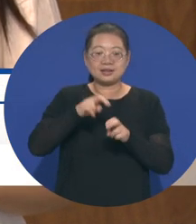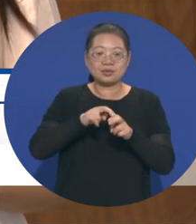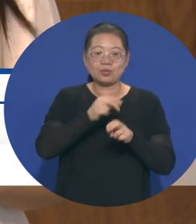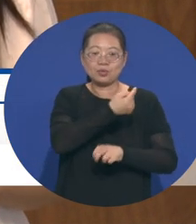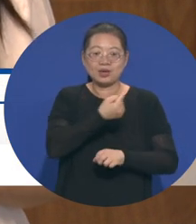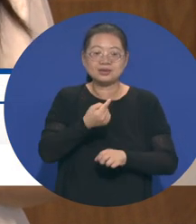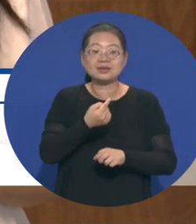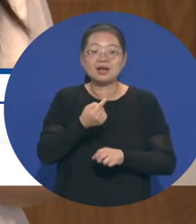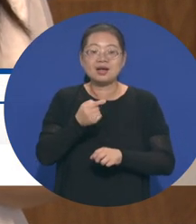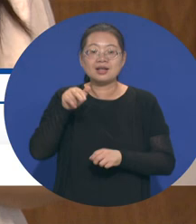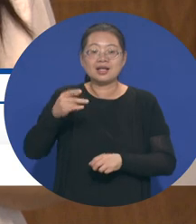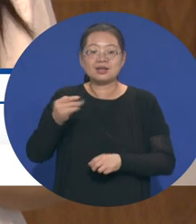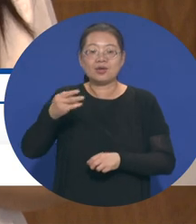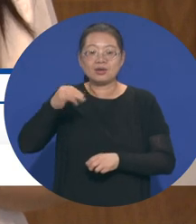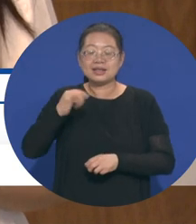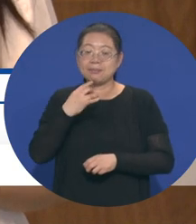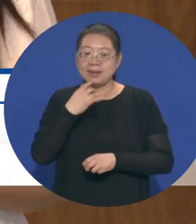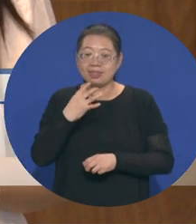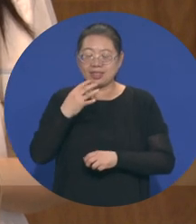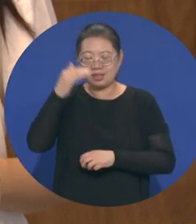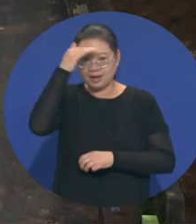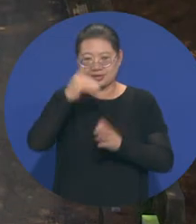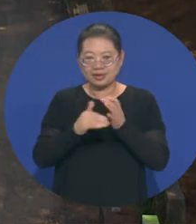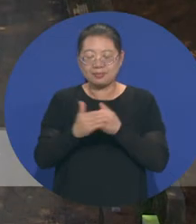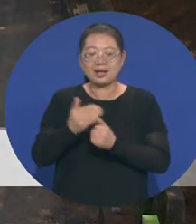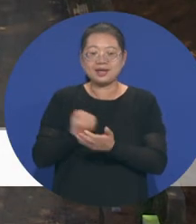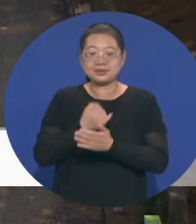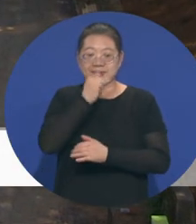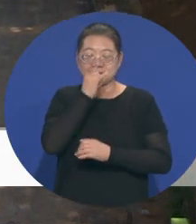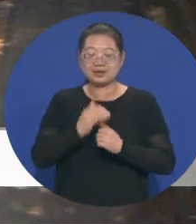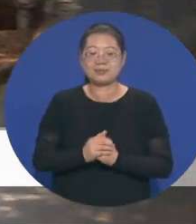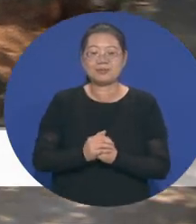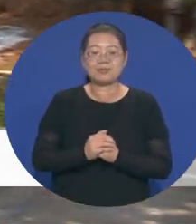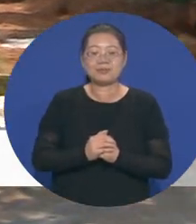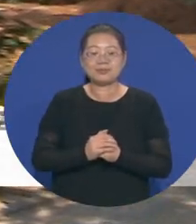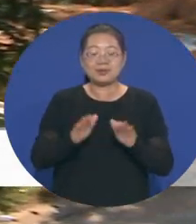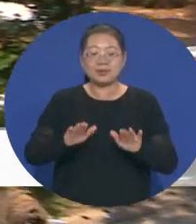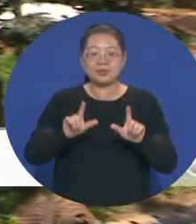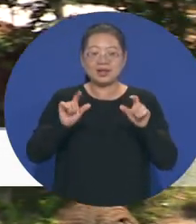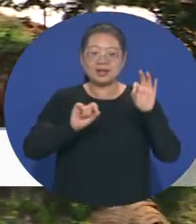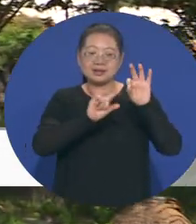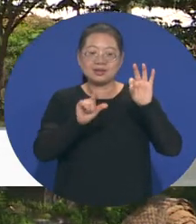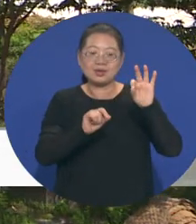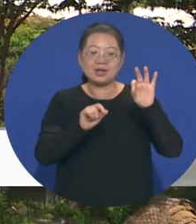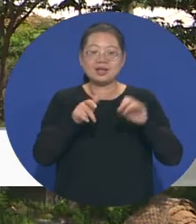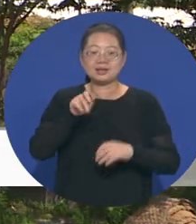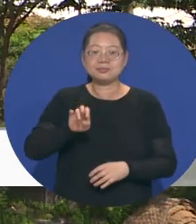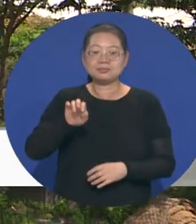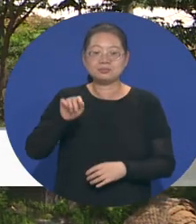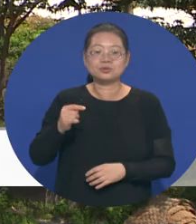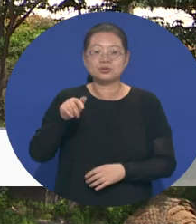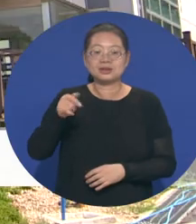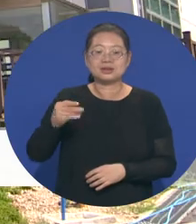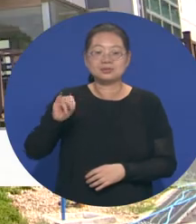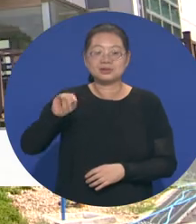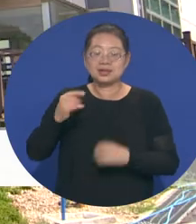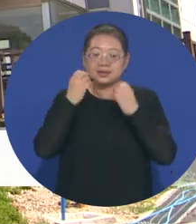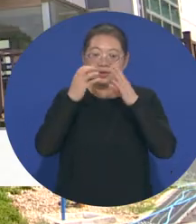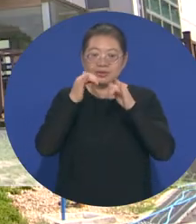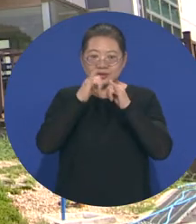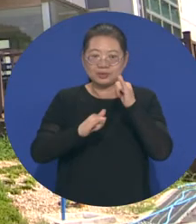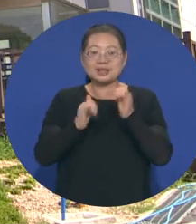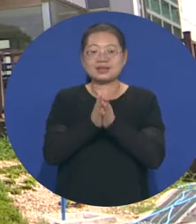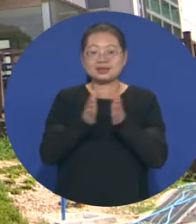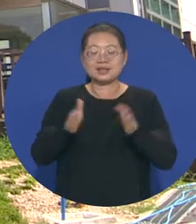못하니까게 좀 많이 아쉬웠던 거 같아요 이런 아쉬움을 뒤로하고 올해 10월 캠프 그리스의 새로운 역사가